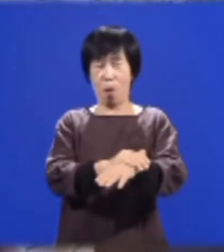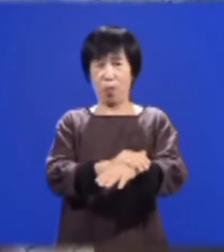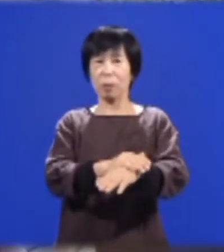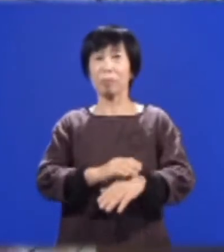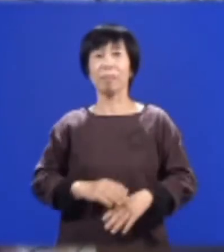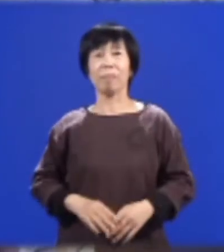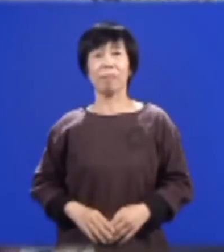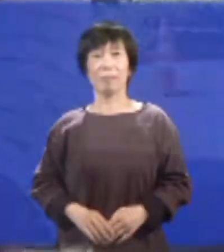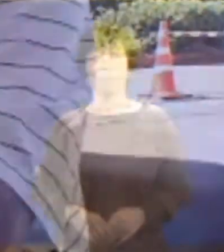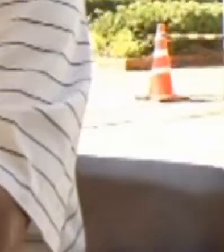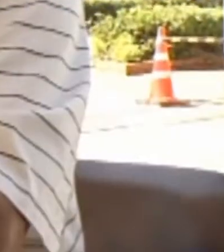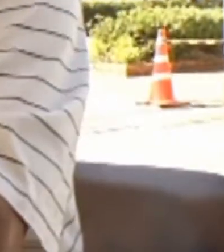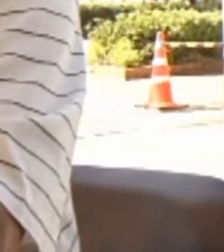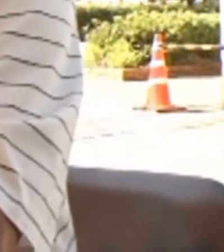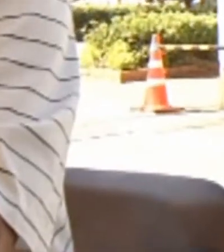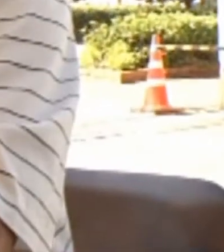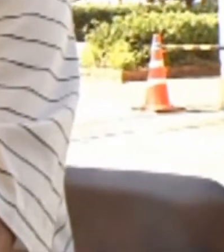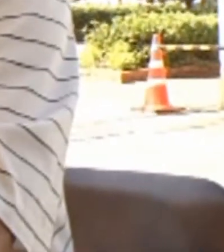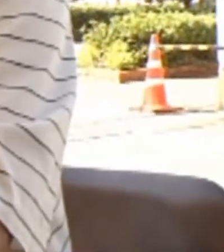際がいいですね。